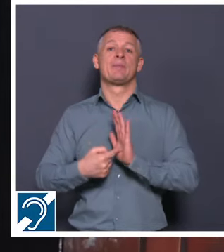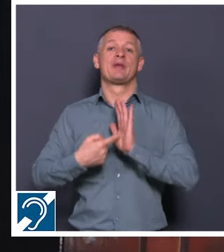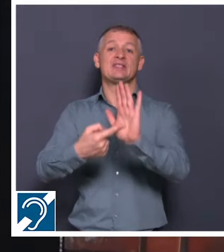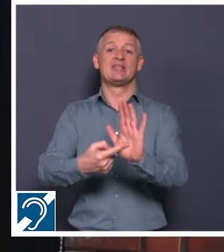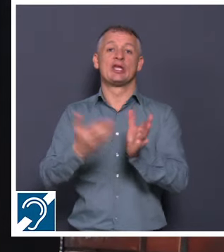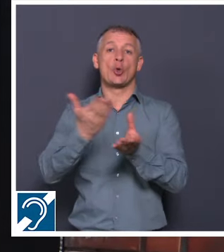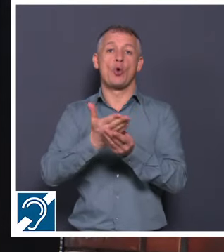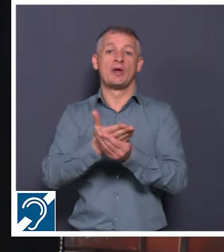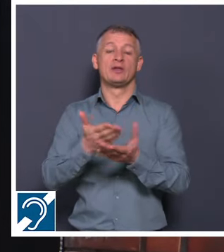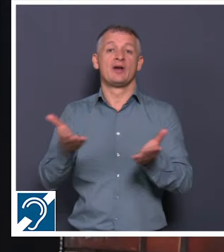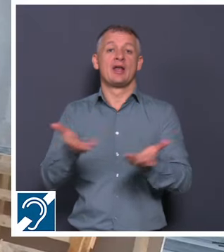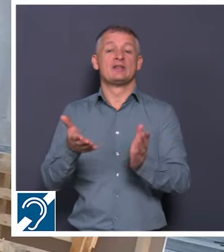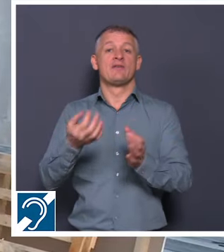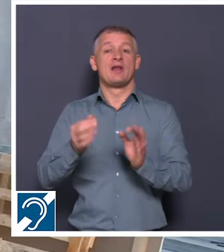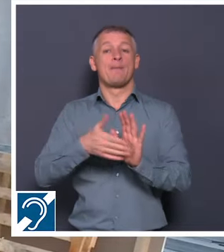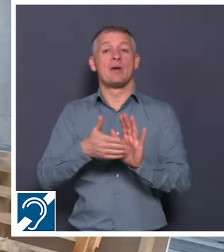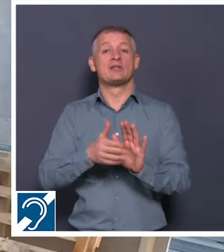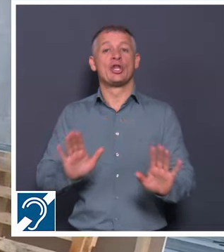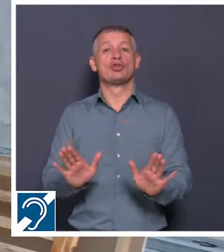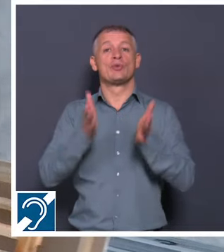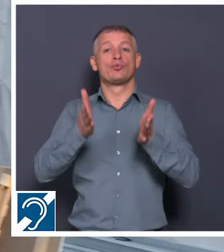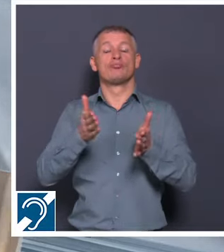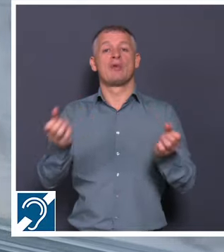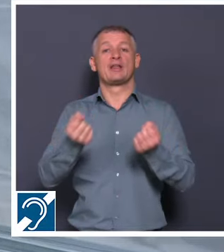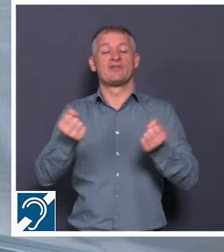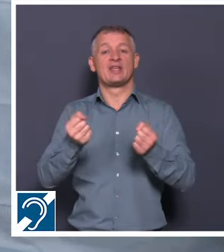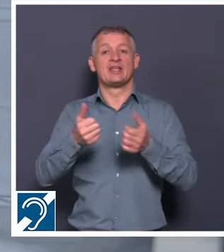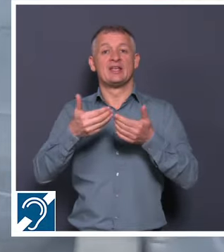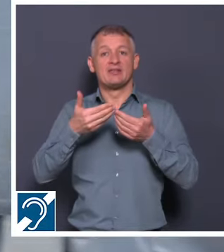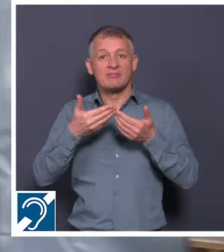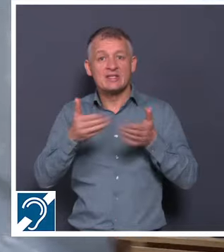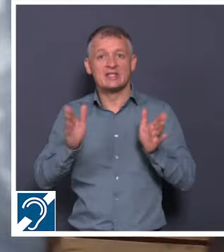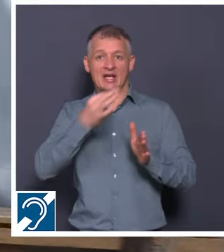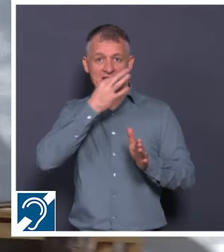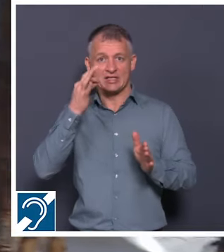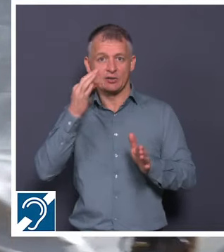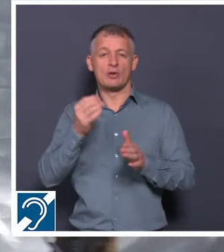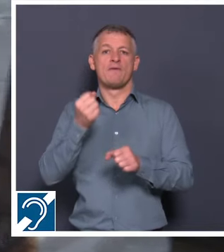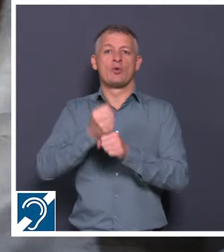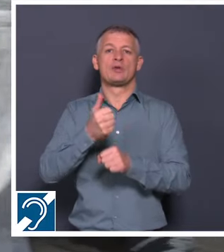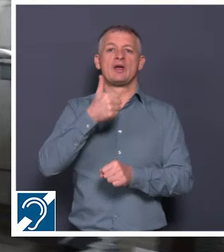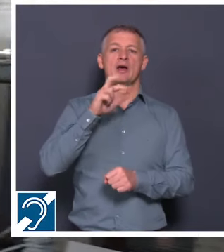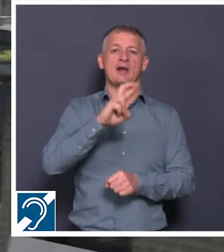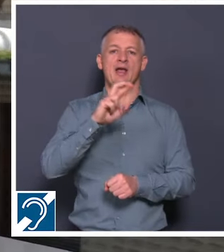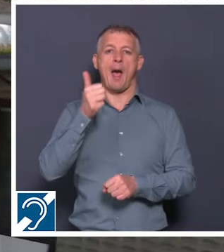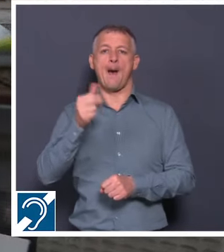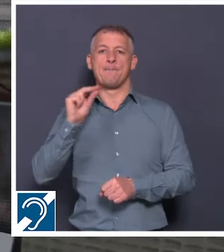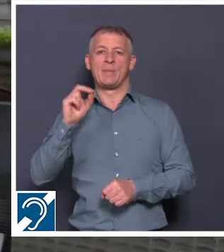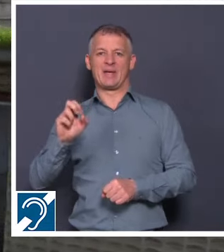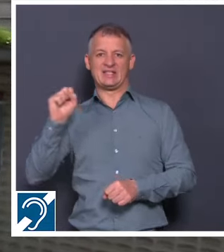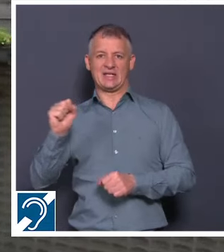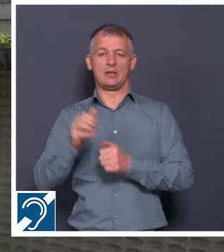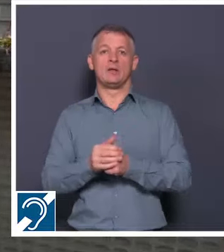baza declanșării procedurii de desecretizare a cheltuielilor făcute de RAPPS, Regia Autonomă de Stat, care se ocupă cu